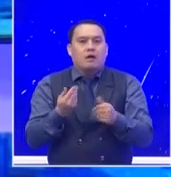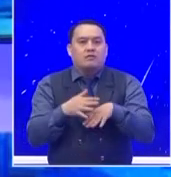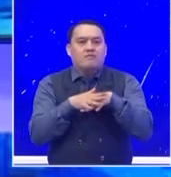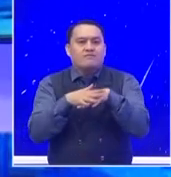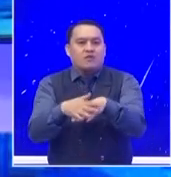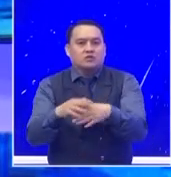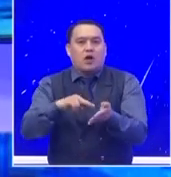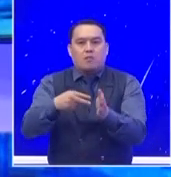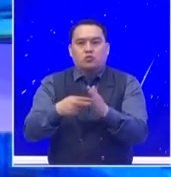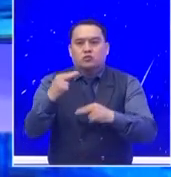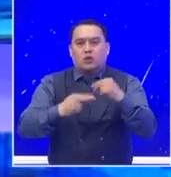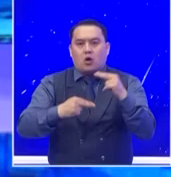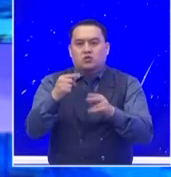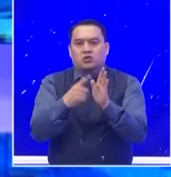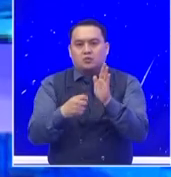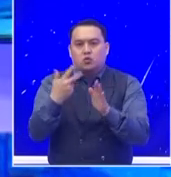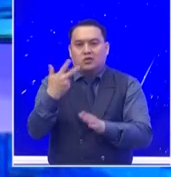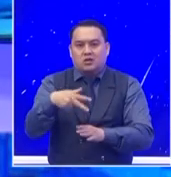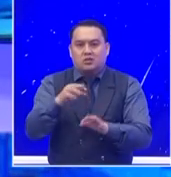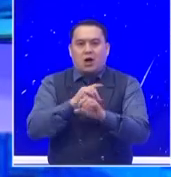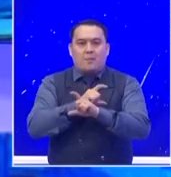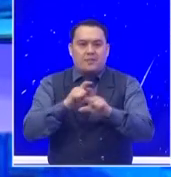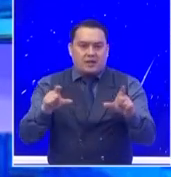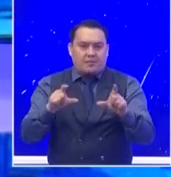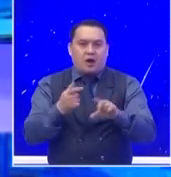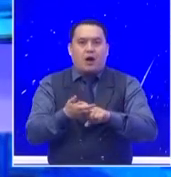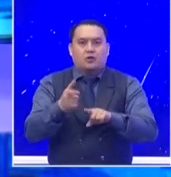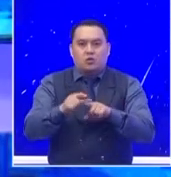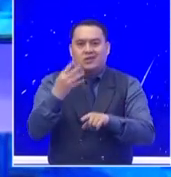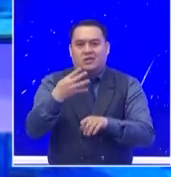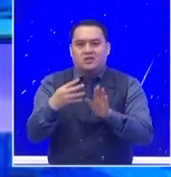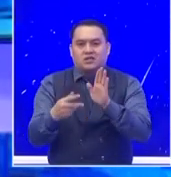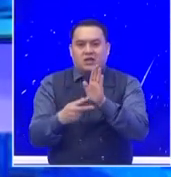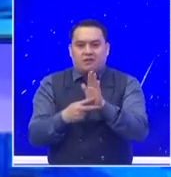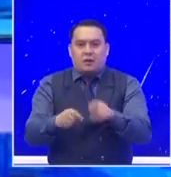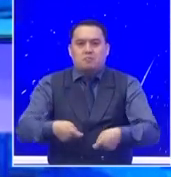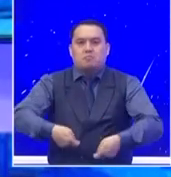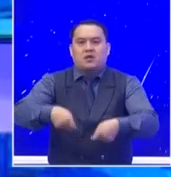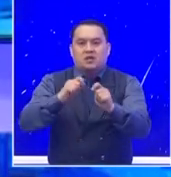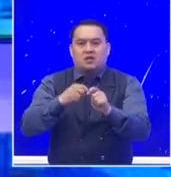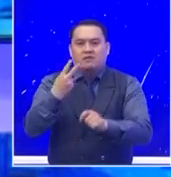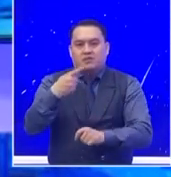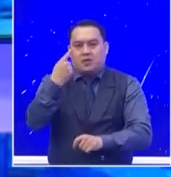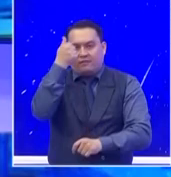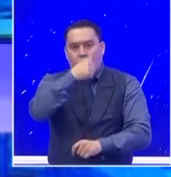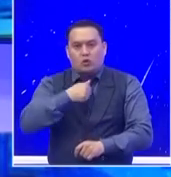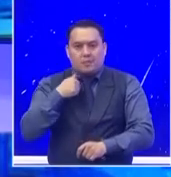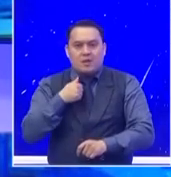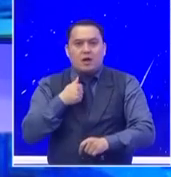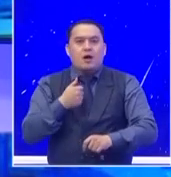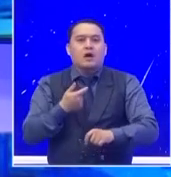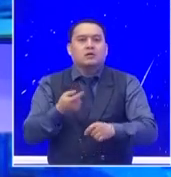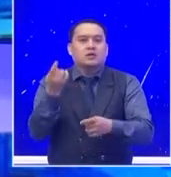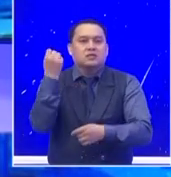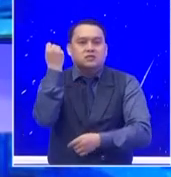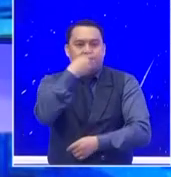средства запланировано строительство 730 объектов, из которых 39 переходящие на 2021 год. Об